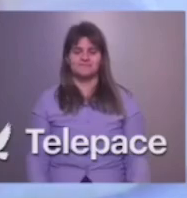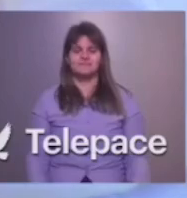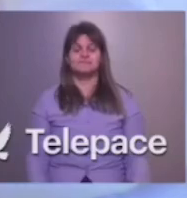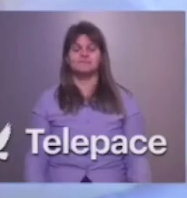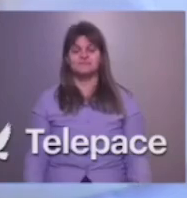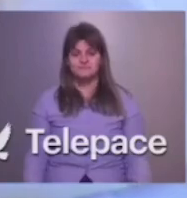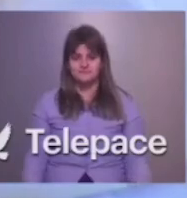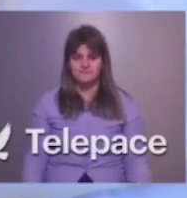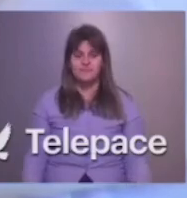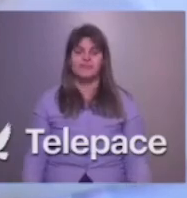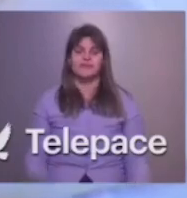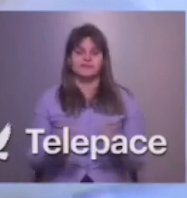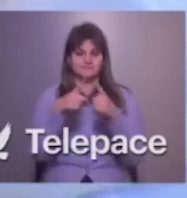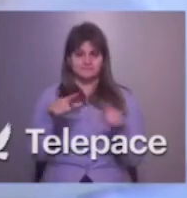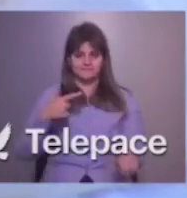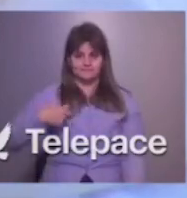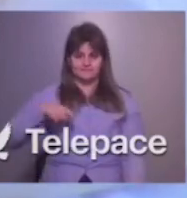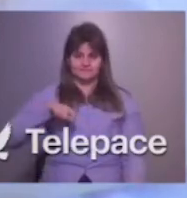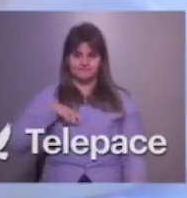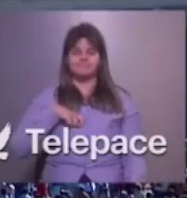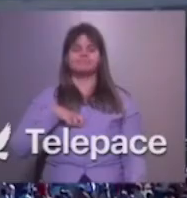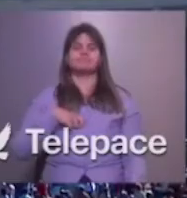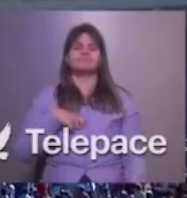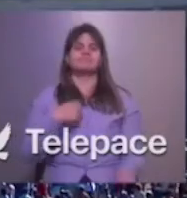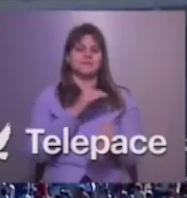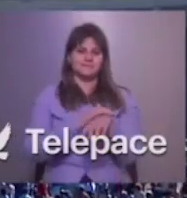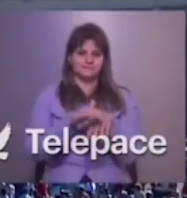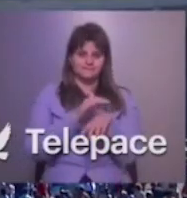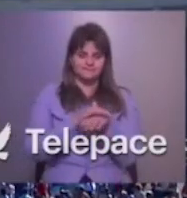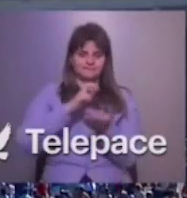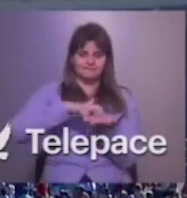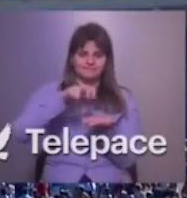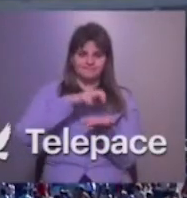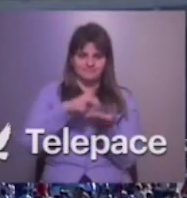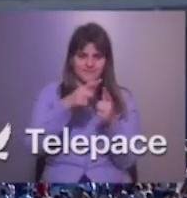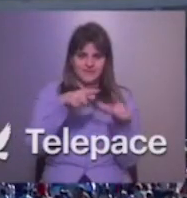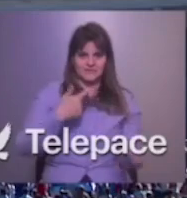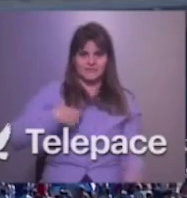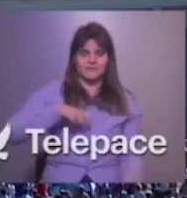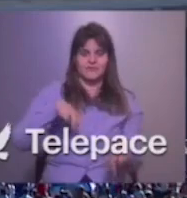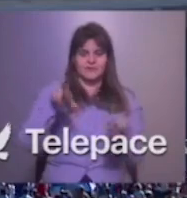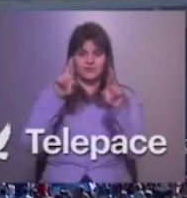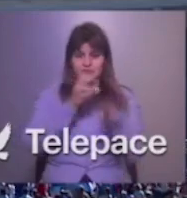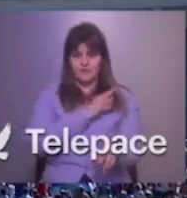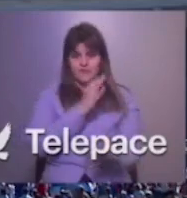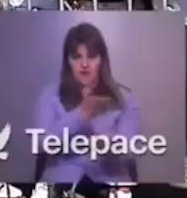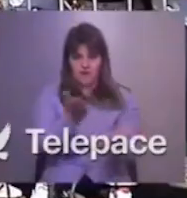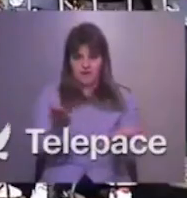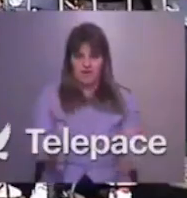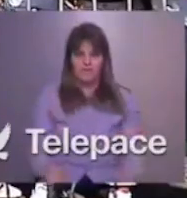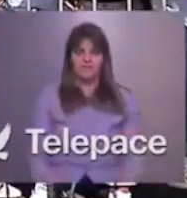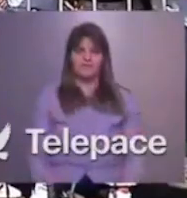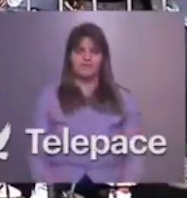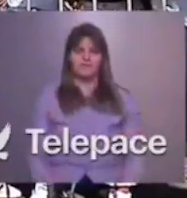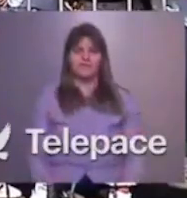Muy estimados peregrinos de habla hispana, el Señor esté con vosotros.